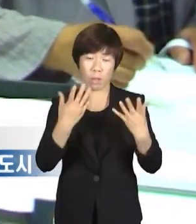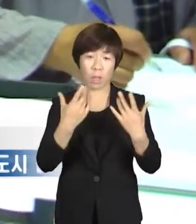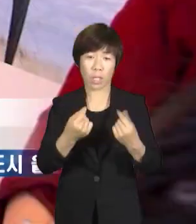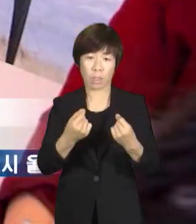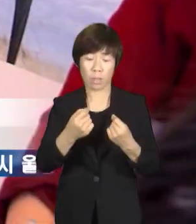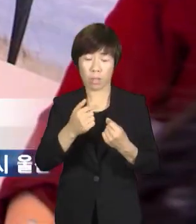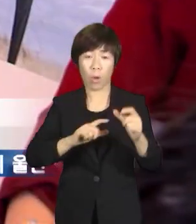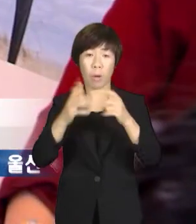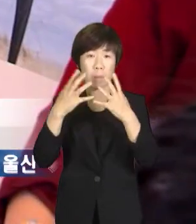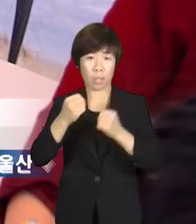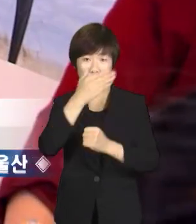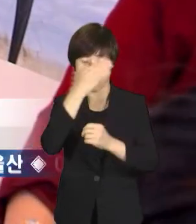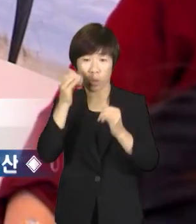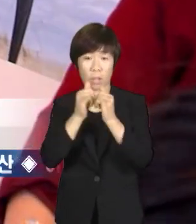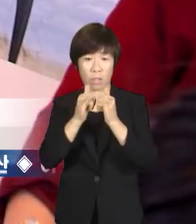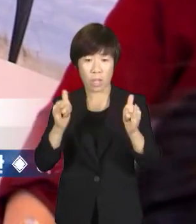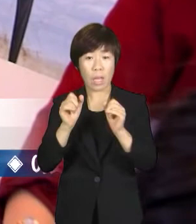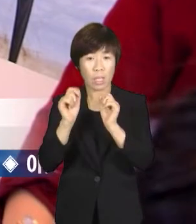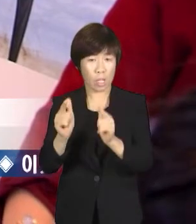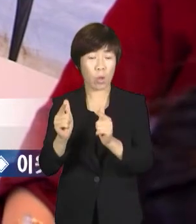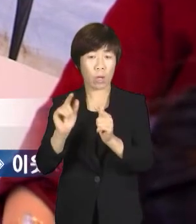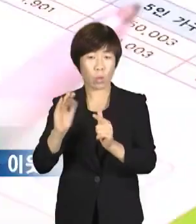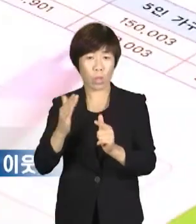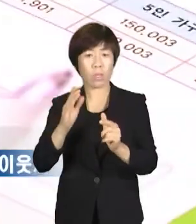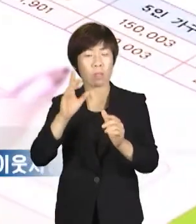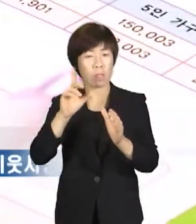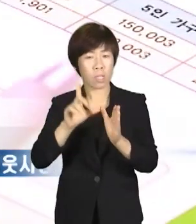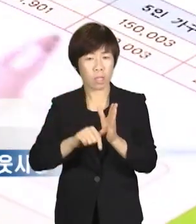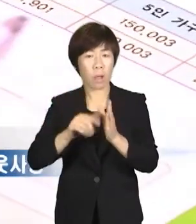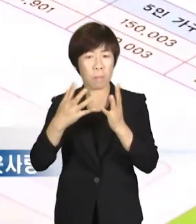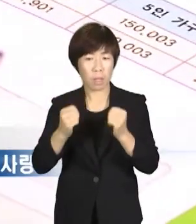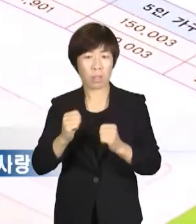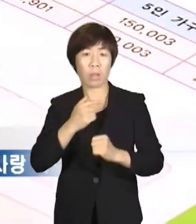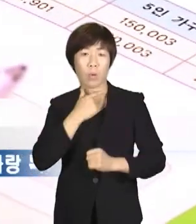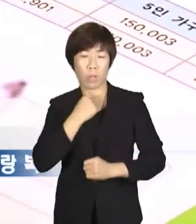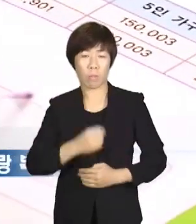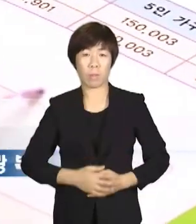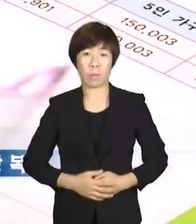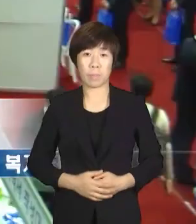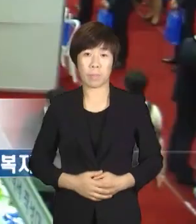더 많은 청년들에게 기회를 줄 수 있는 자리가 많아지길 기대해 봅니다.